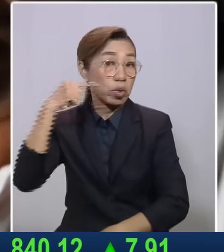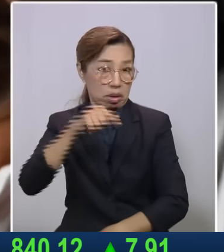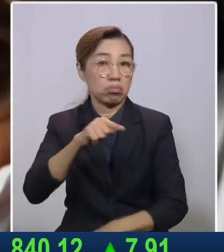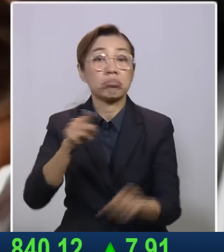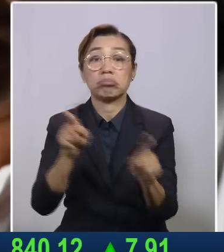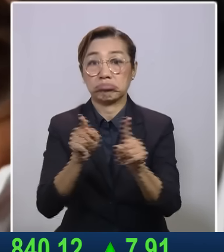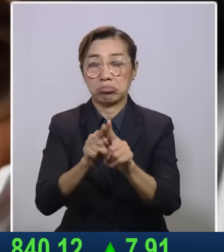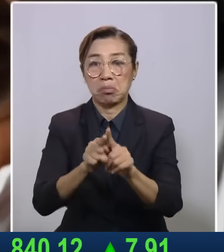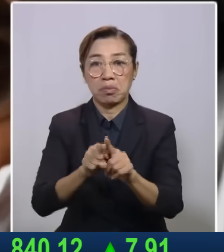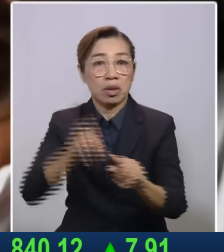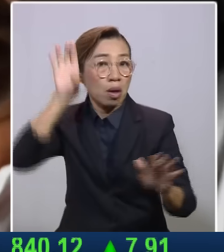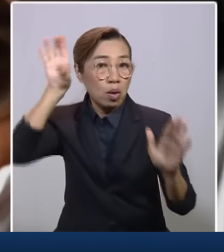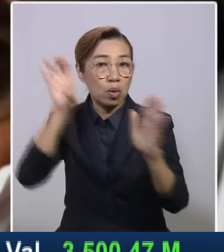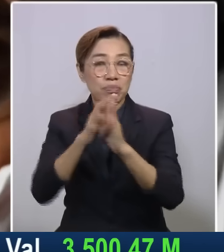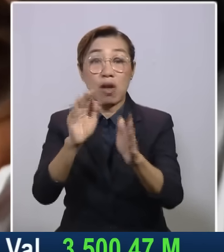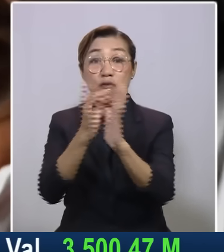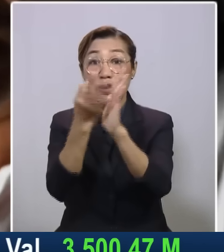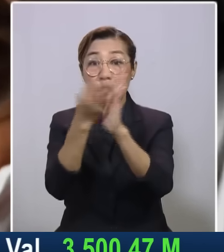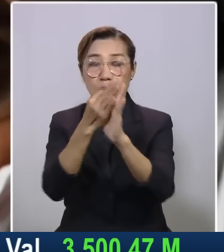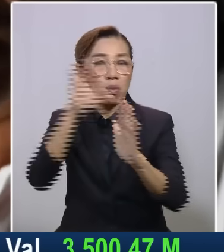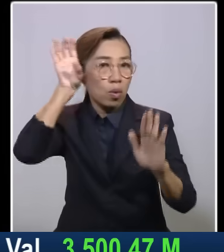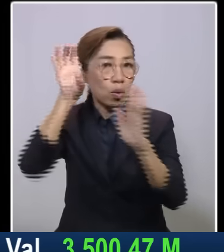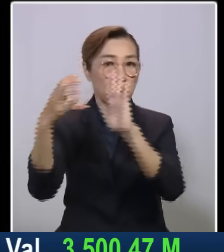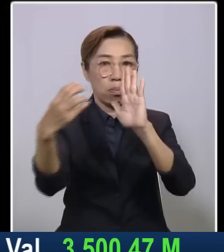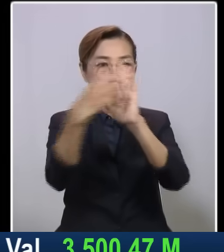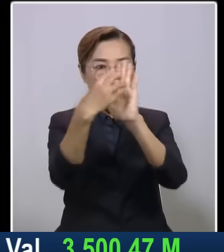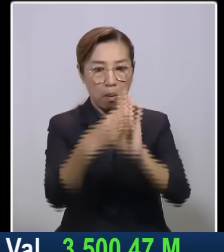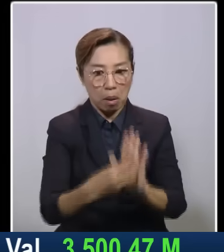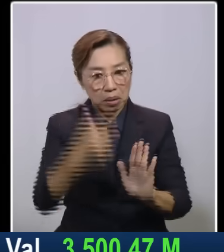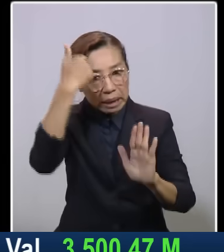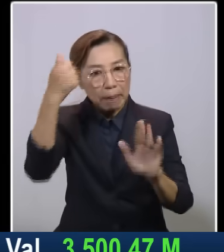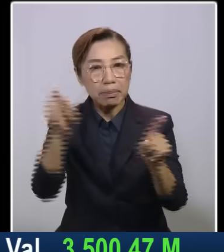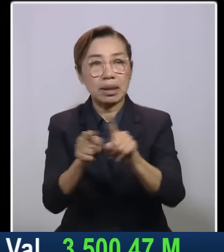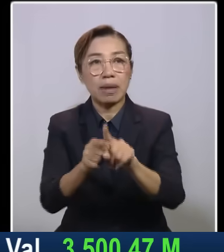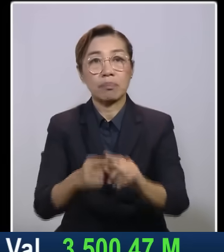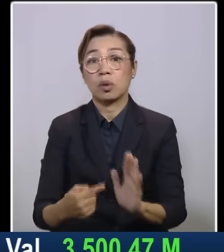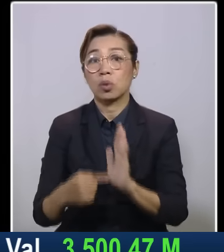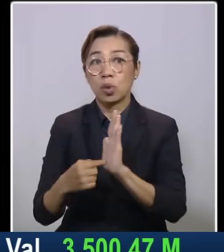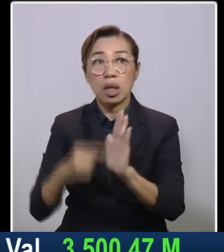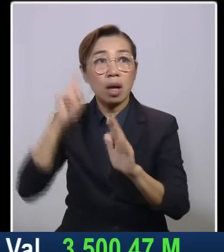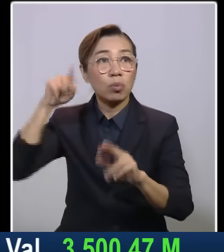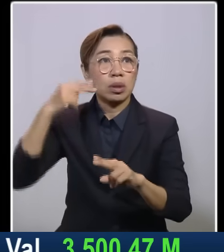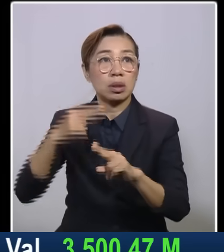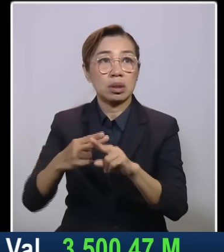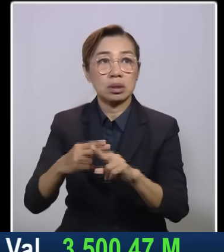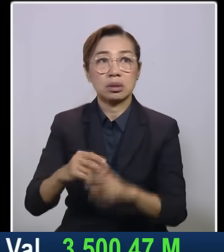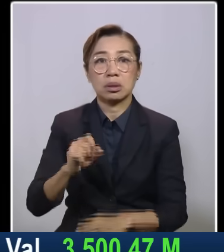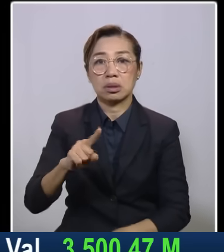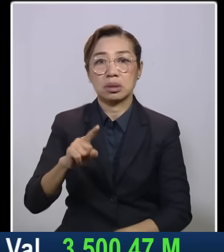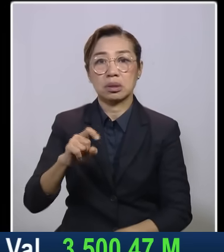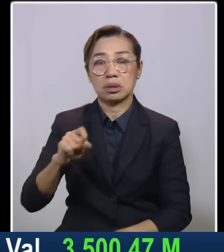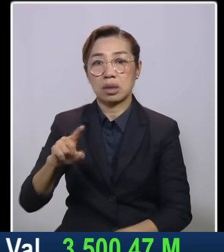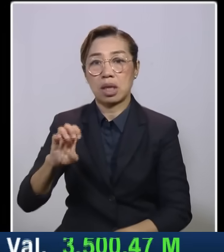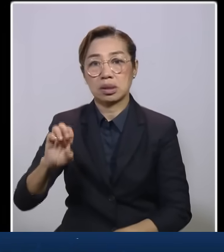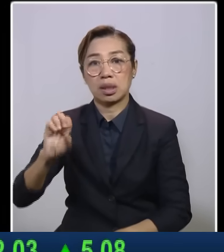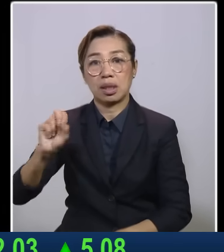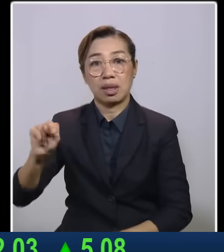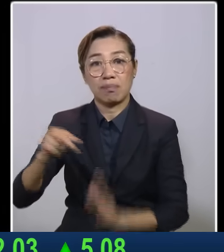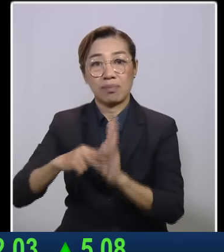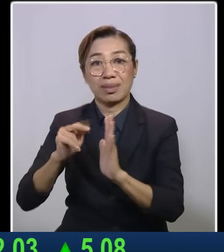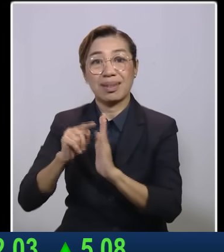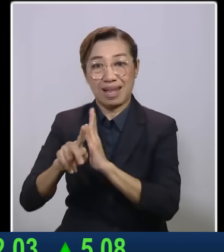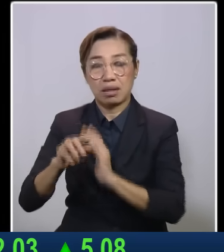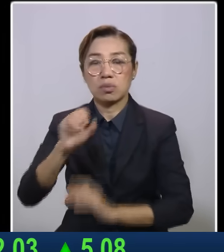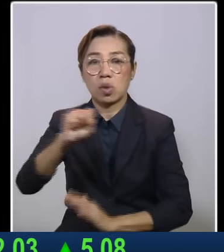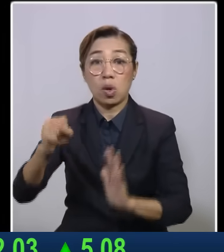มีการเปลี่ยนรูปประจำตัวเป็นสีดำเหมือนกันเช่นนางสาวสสินัทำนิธินันท์นะคะสสกรุงเทพนางสาว